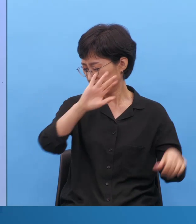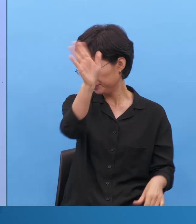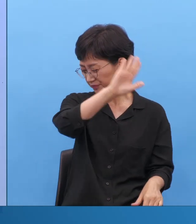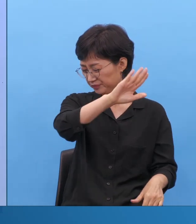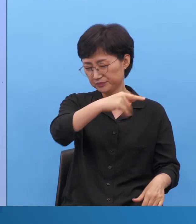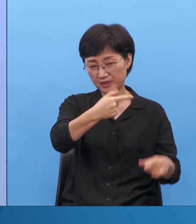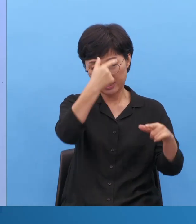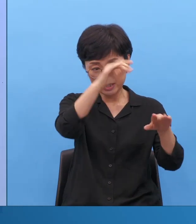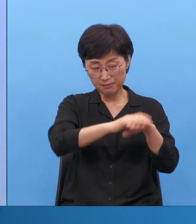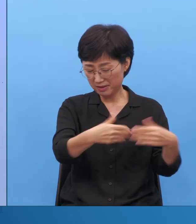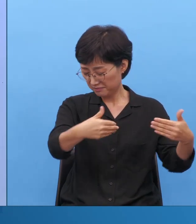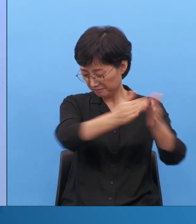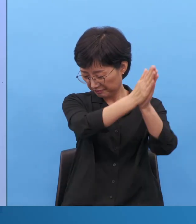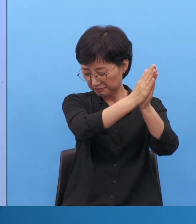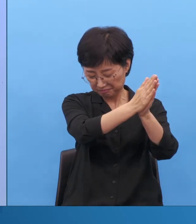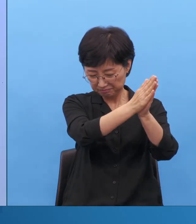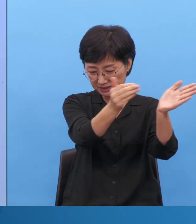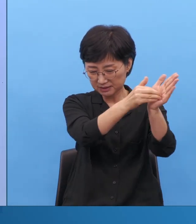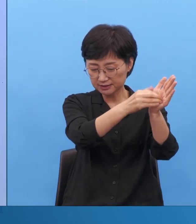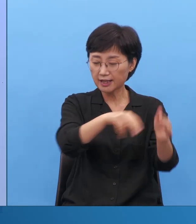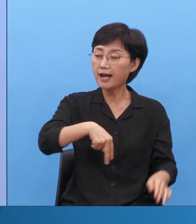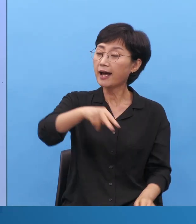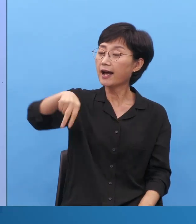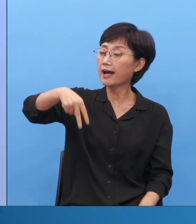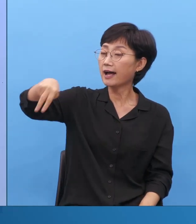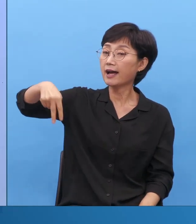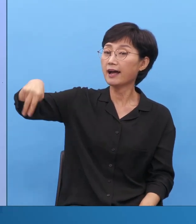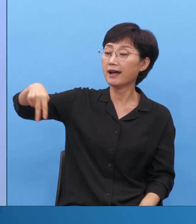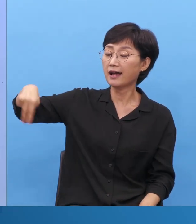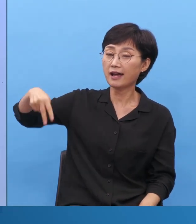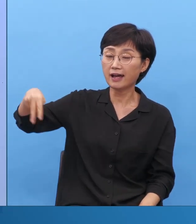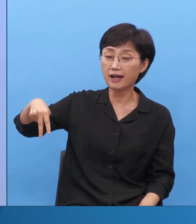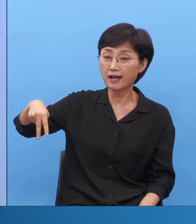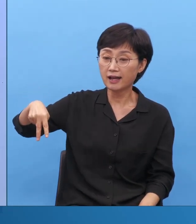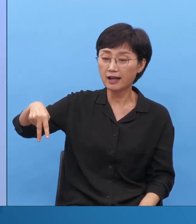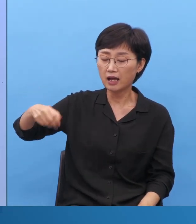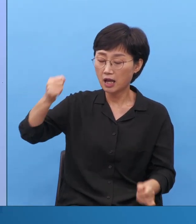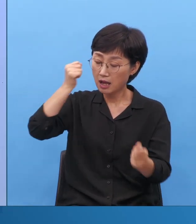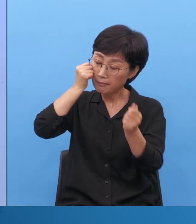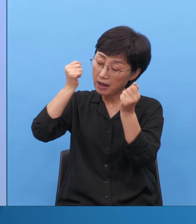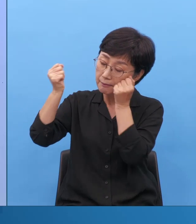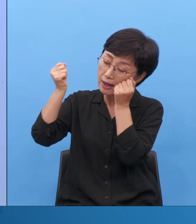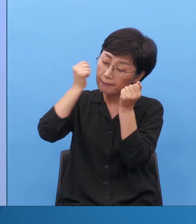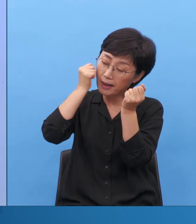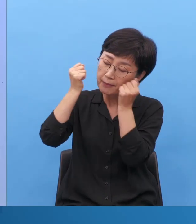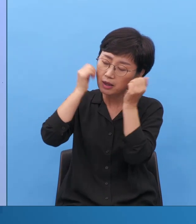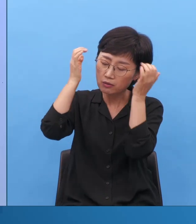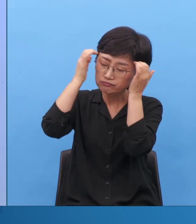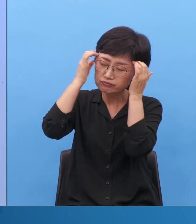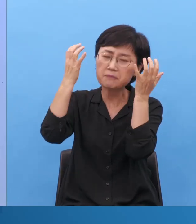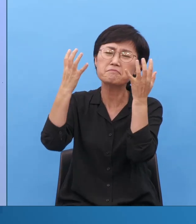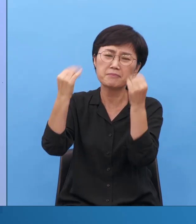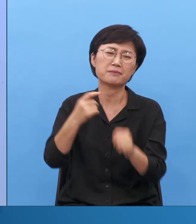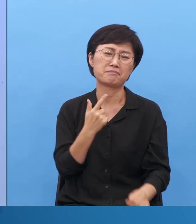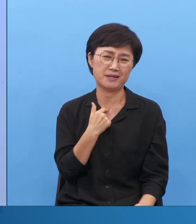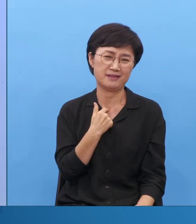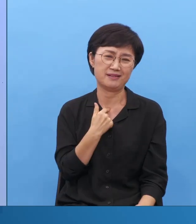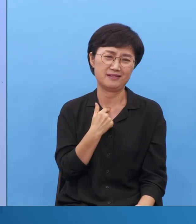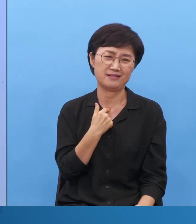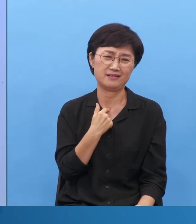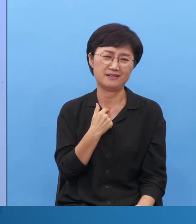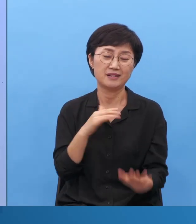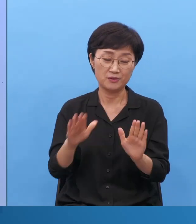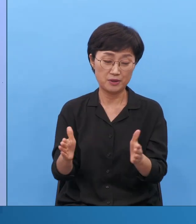So I quit church and I just wandered around, and it was such a loss to my life. 오늘 38년 된